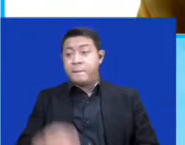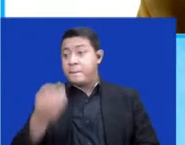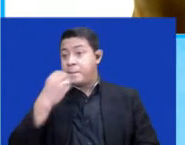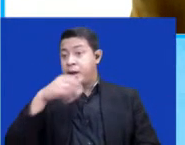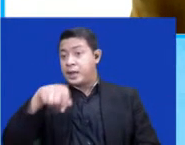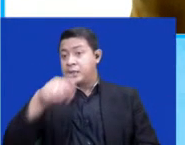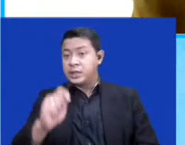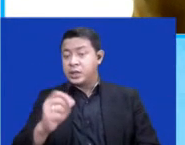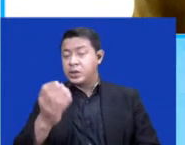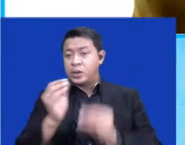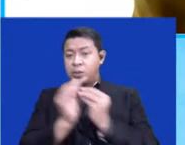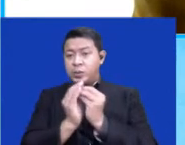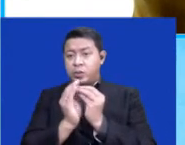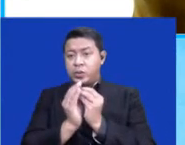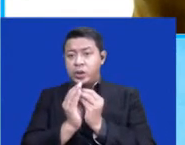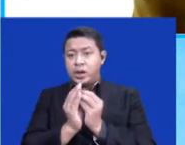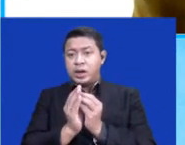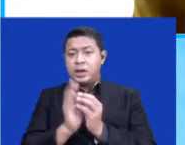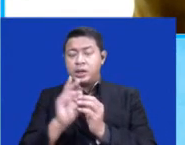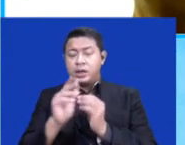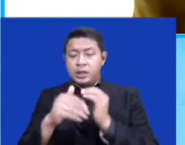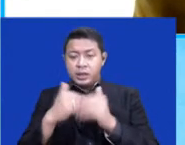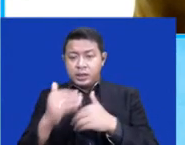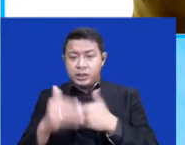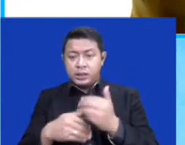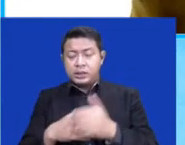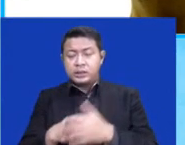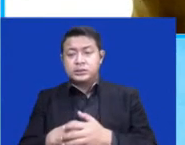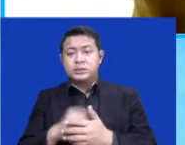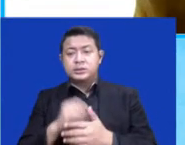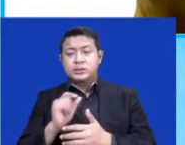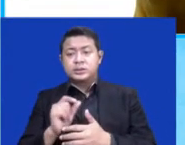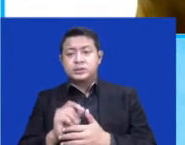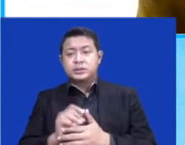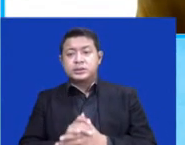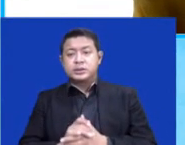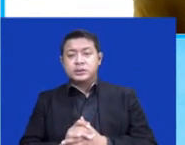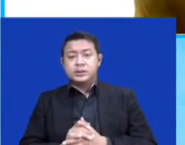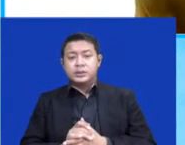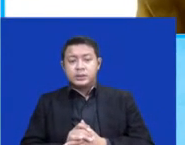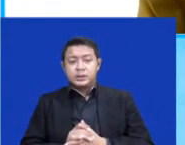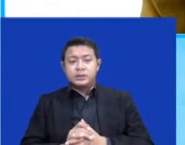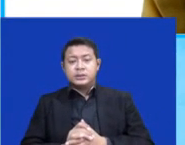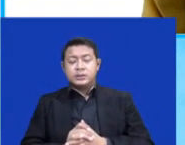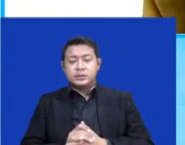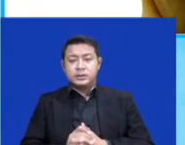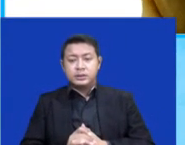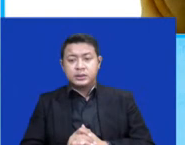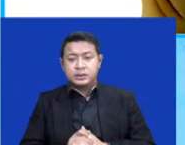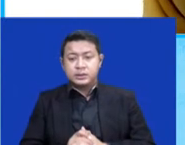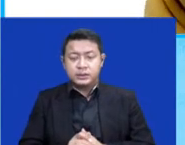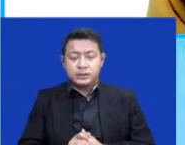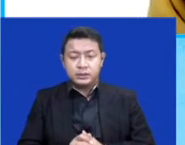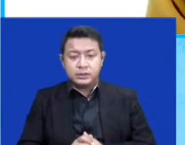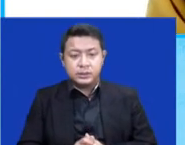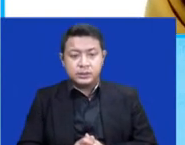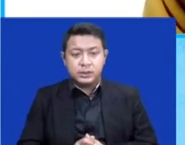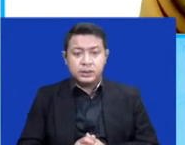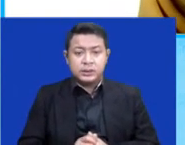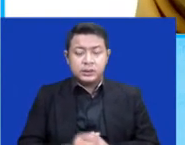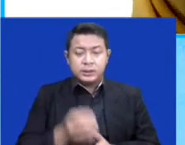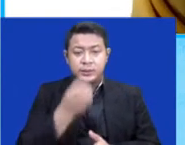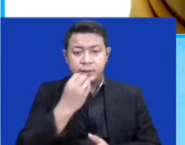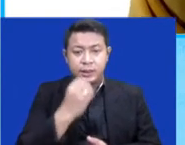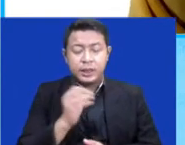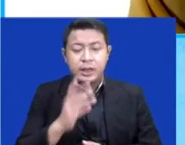aja yang perlu dilakukan. Untuk sebenarnya ini general, tetapi apalagi yang DM itu makanan juga harus